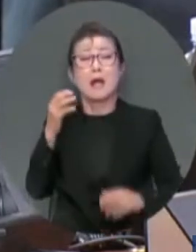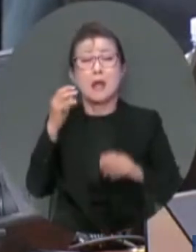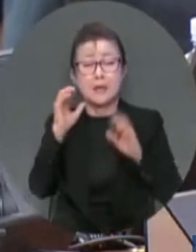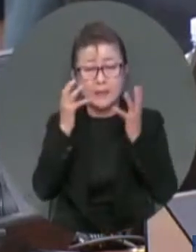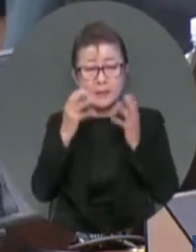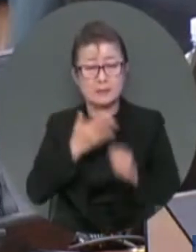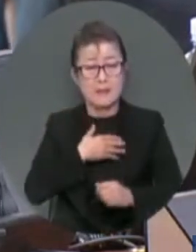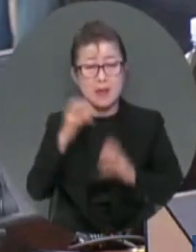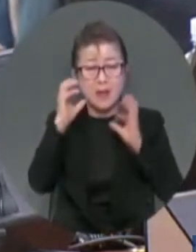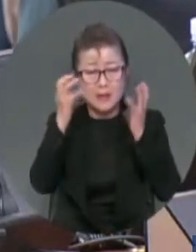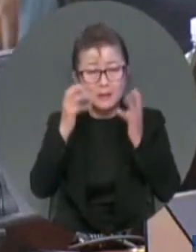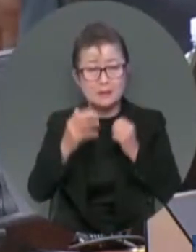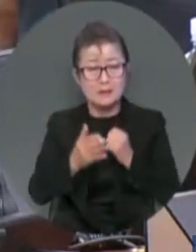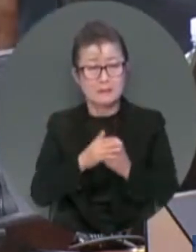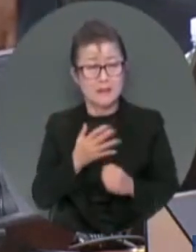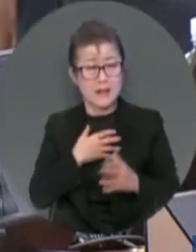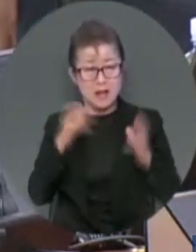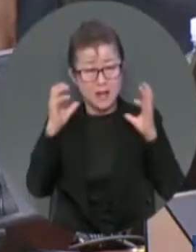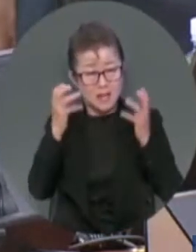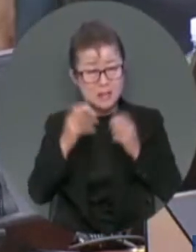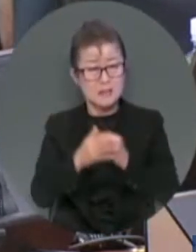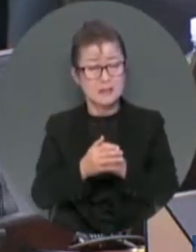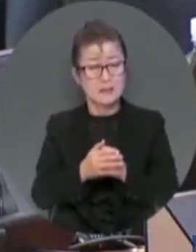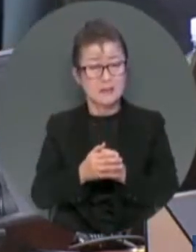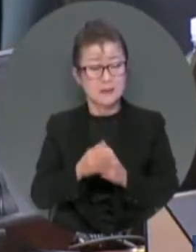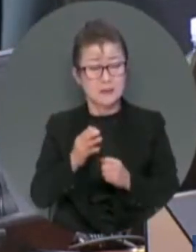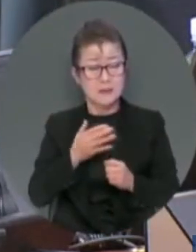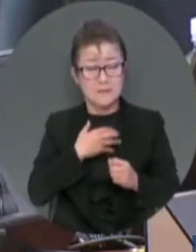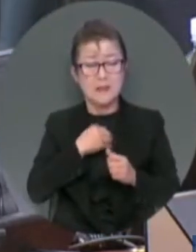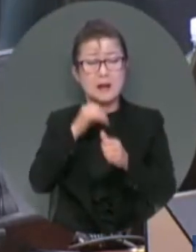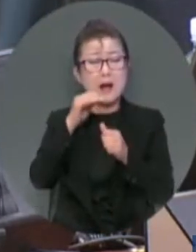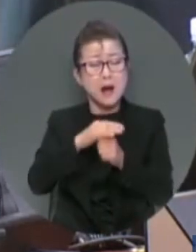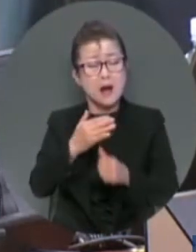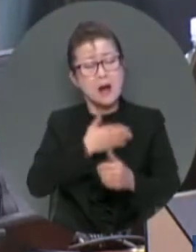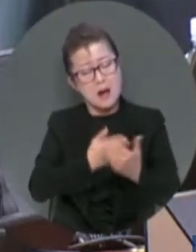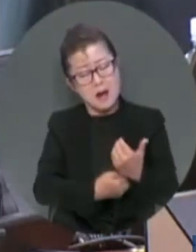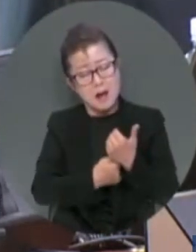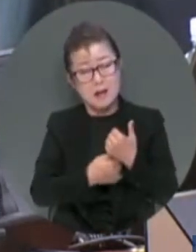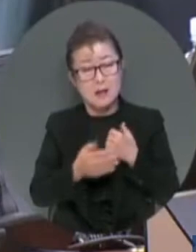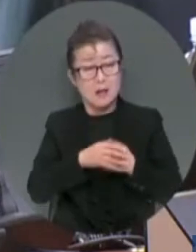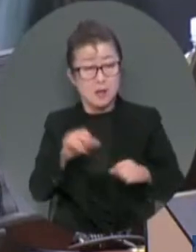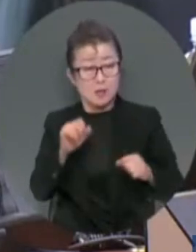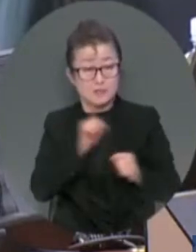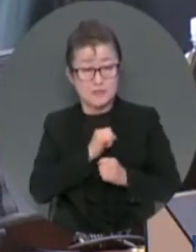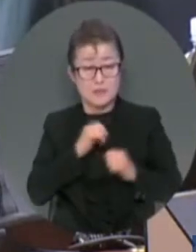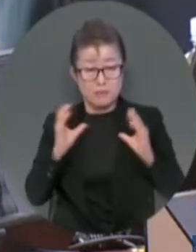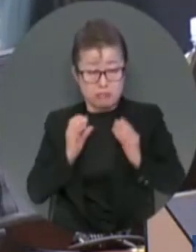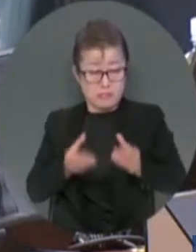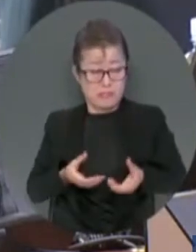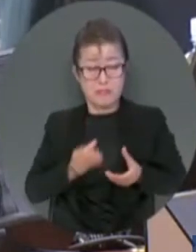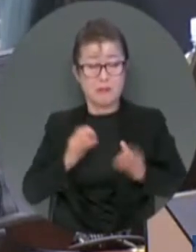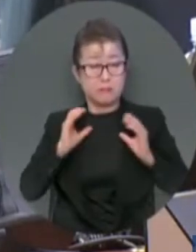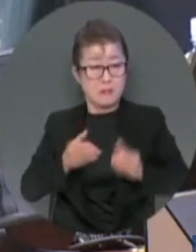우리 아이 구명조끼도 안 입히고 거기를 그 경류 속에 보냈냐고 울부짖습니다.